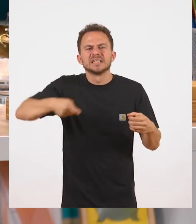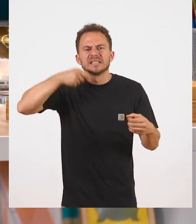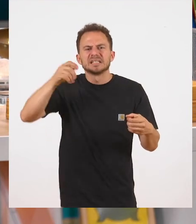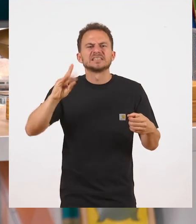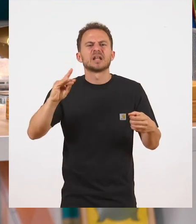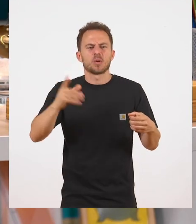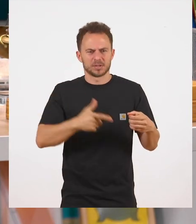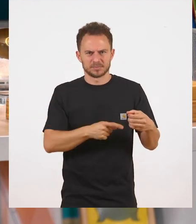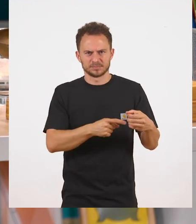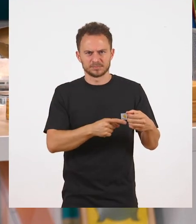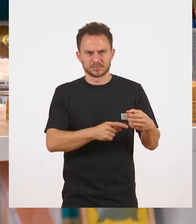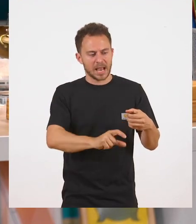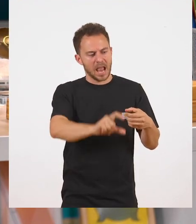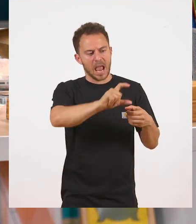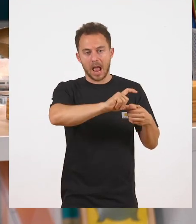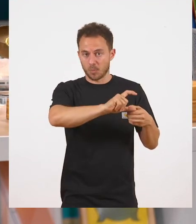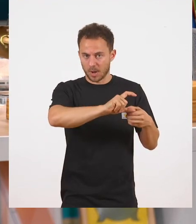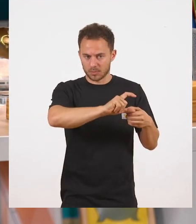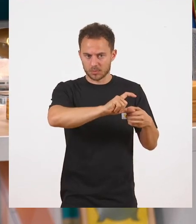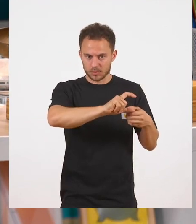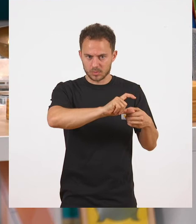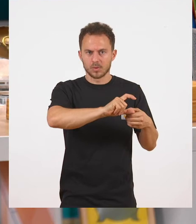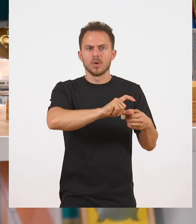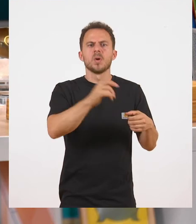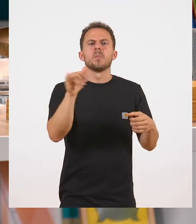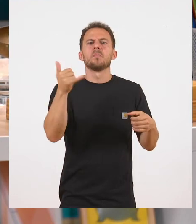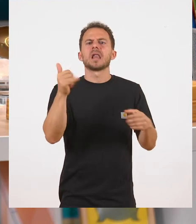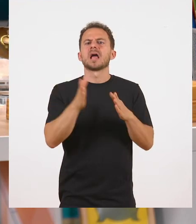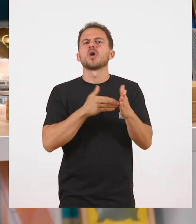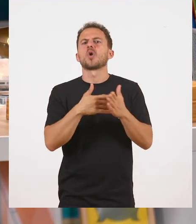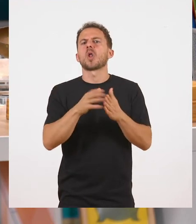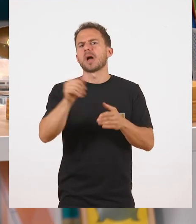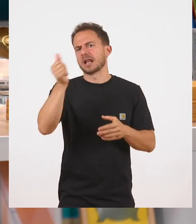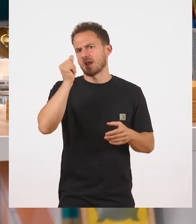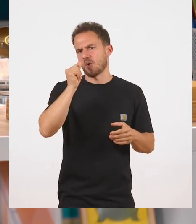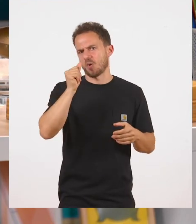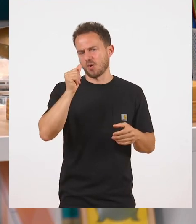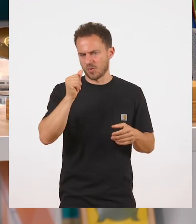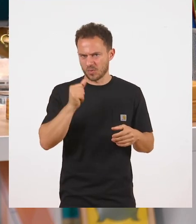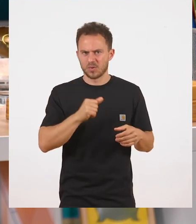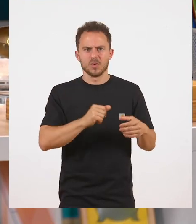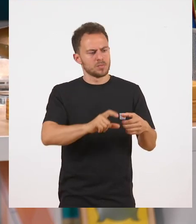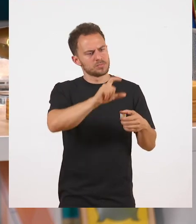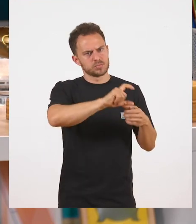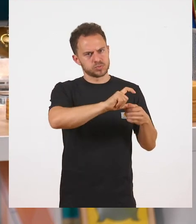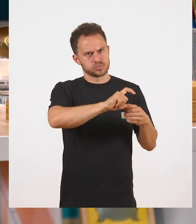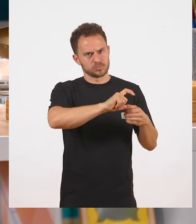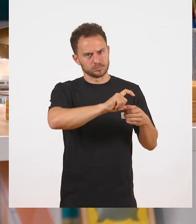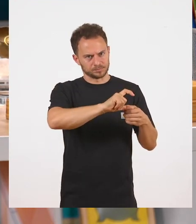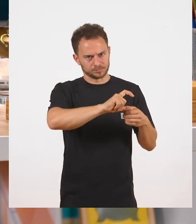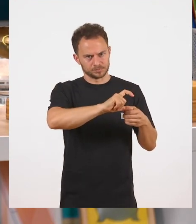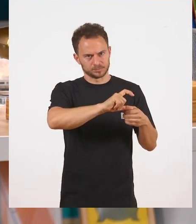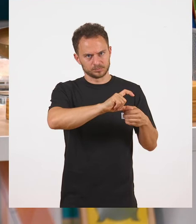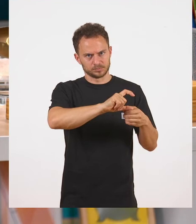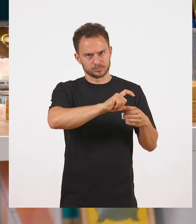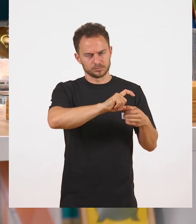Στη συνέχεια, με μπλε, με σκούρο μπλε, φαίνεται έχω διαλύσει μέσα στο νεράκι χρώμα